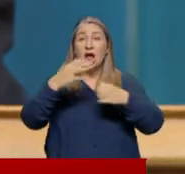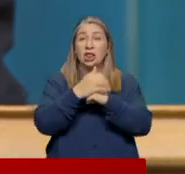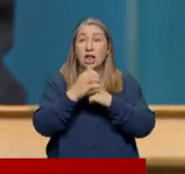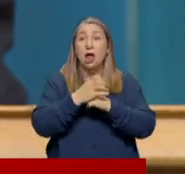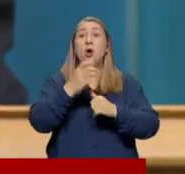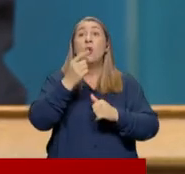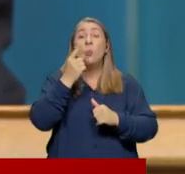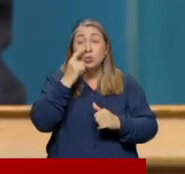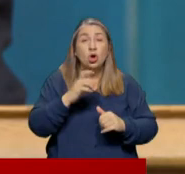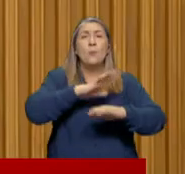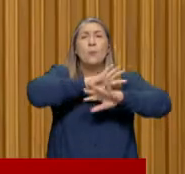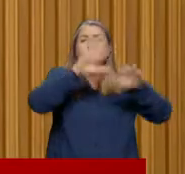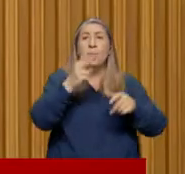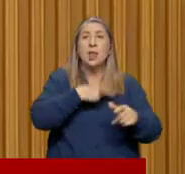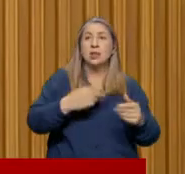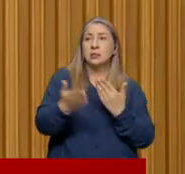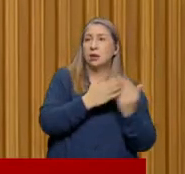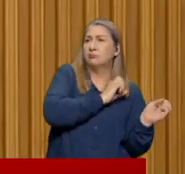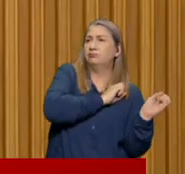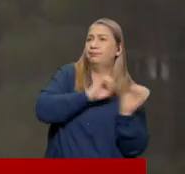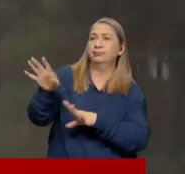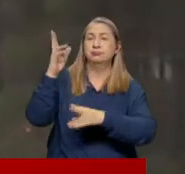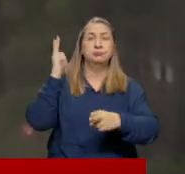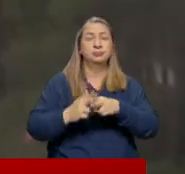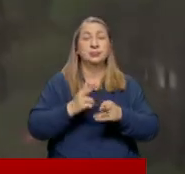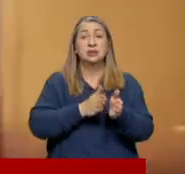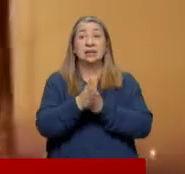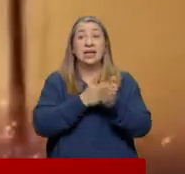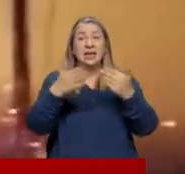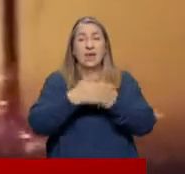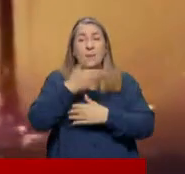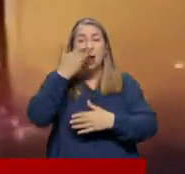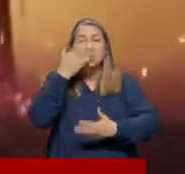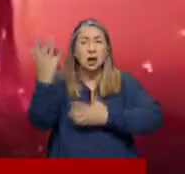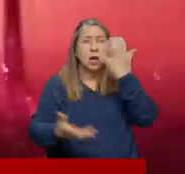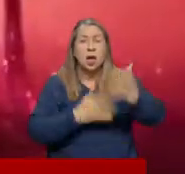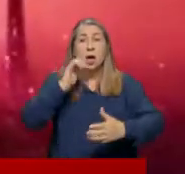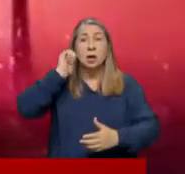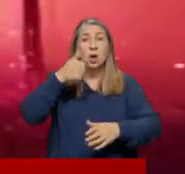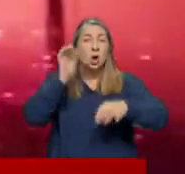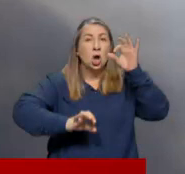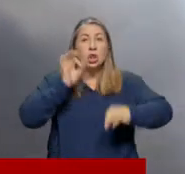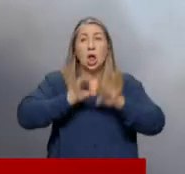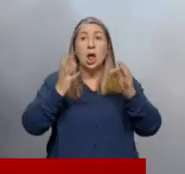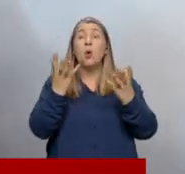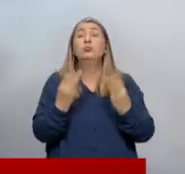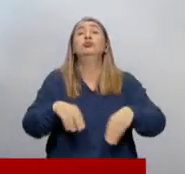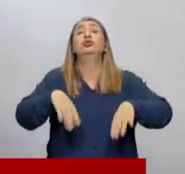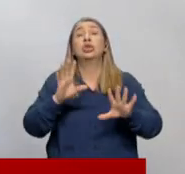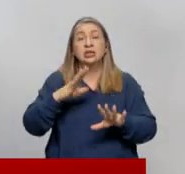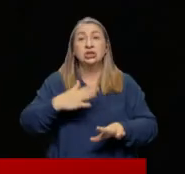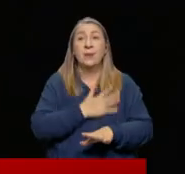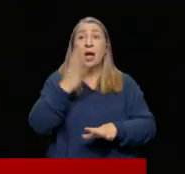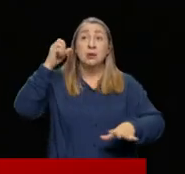Antalya ve Burdur belediyeleri de yardım gönderdiler oluyor salı gecesi Marmaris'te çıkan yangına Ertesi gün de kontrol altına alınamayınca